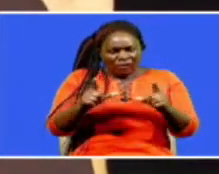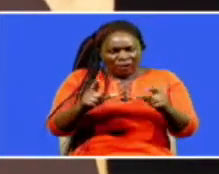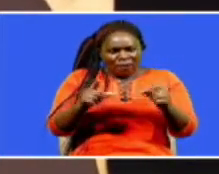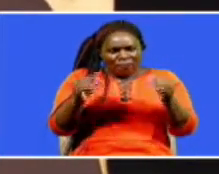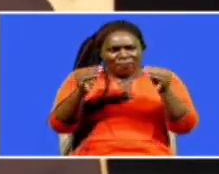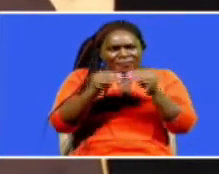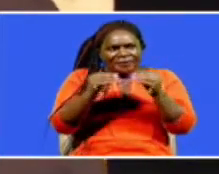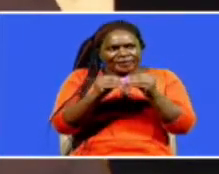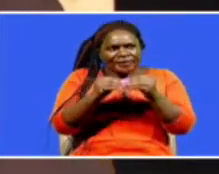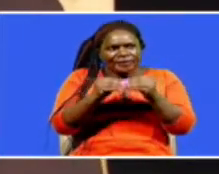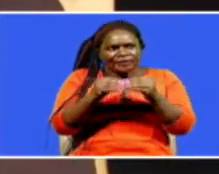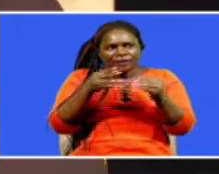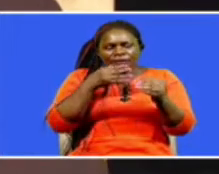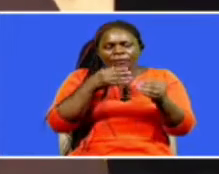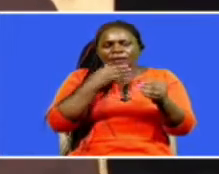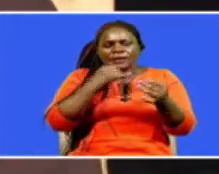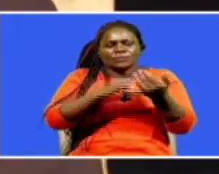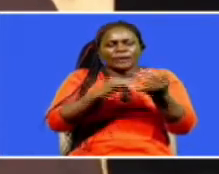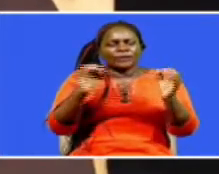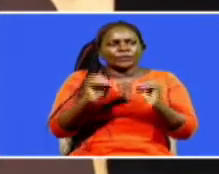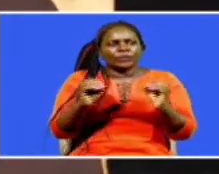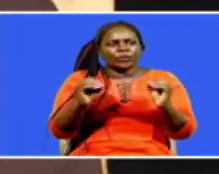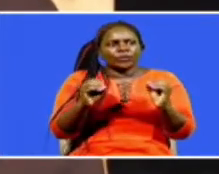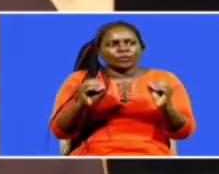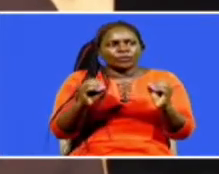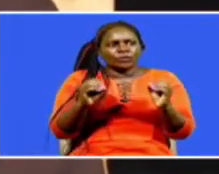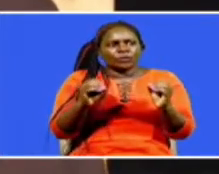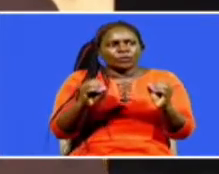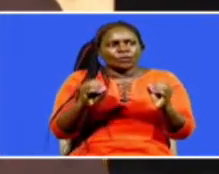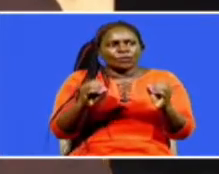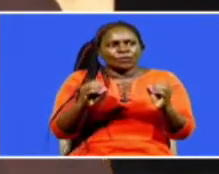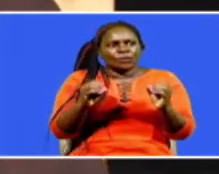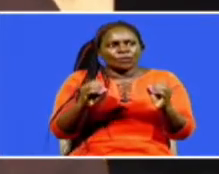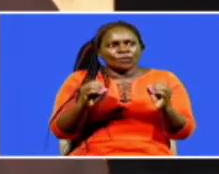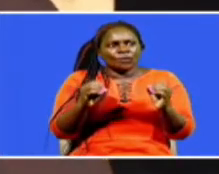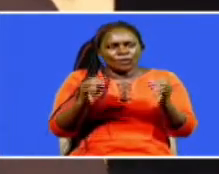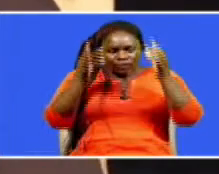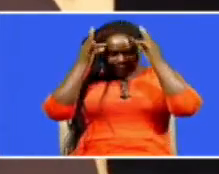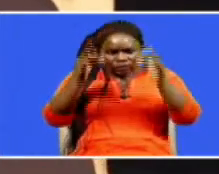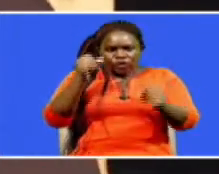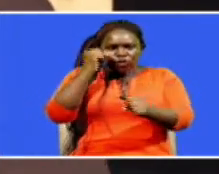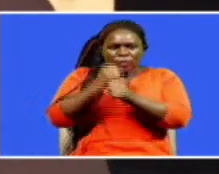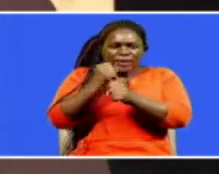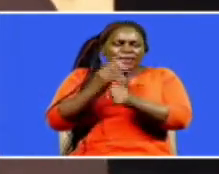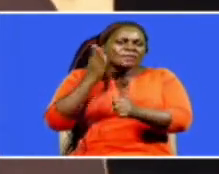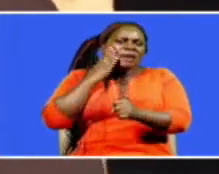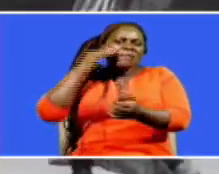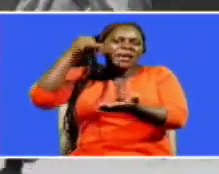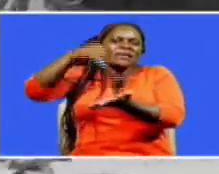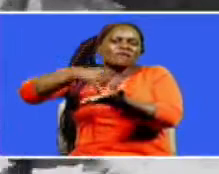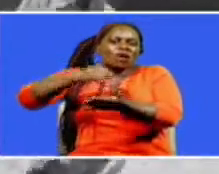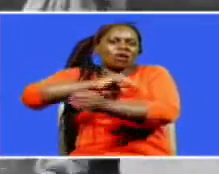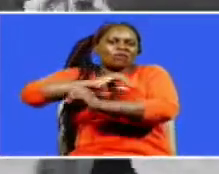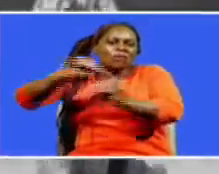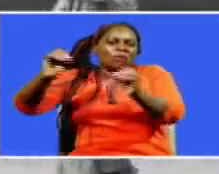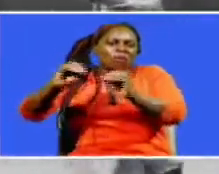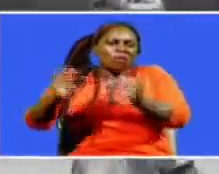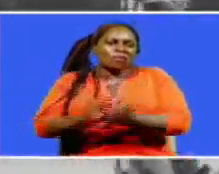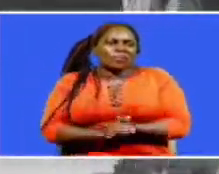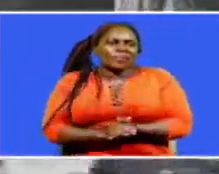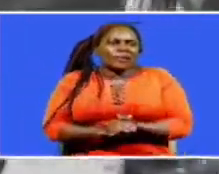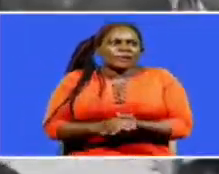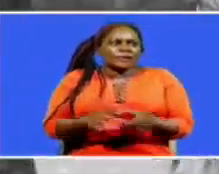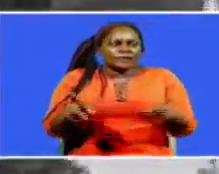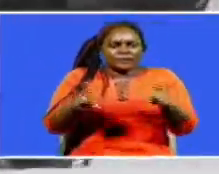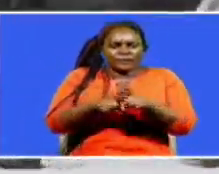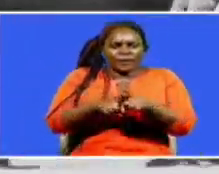Hawapatani na bwana zao maoni, inaitwa decision making. Wamama wako wanakubaliwa. Under